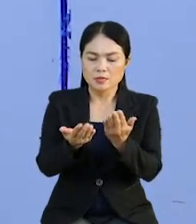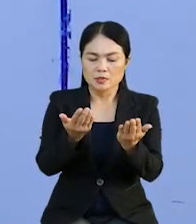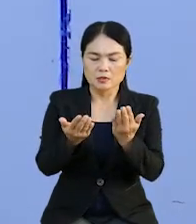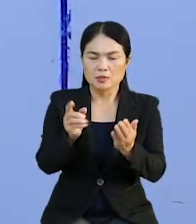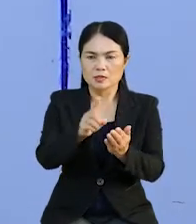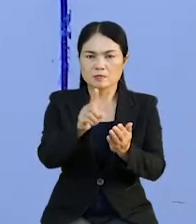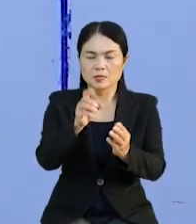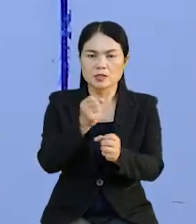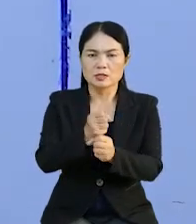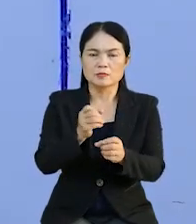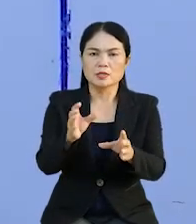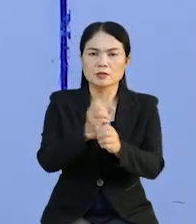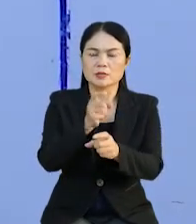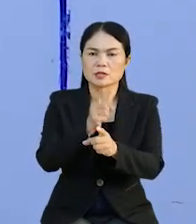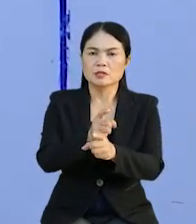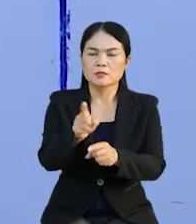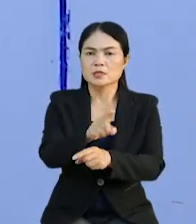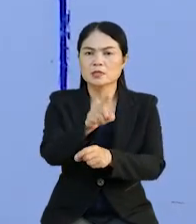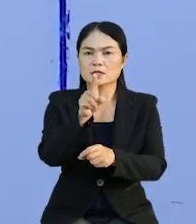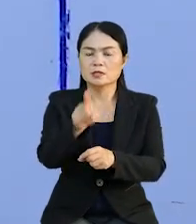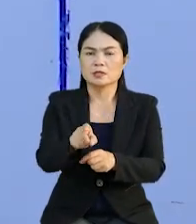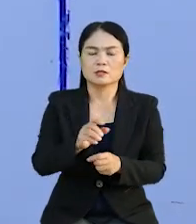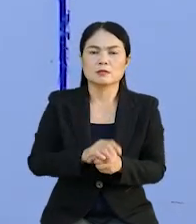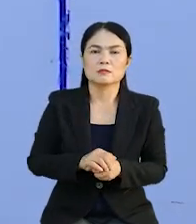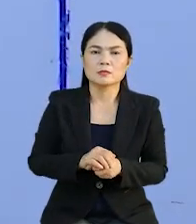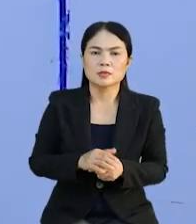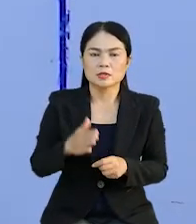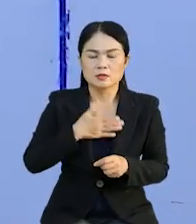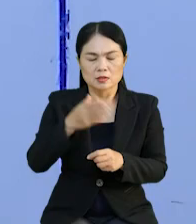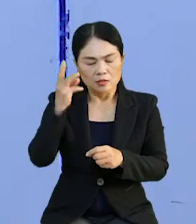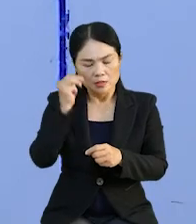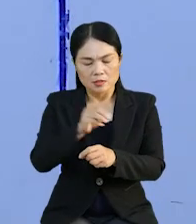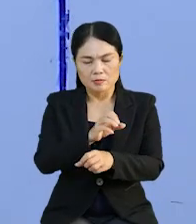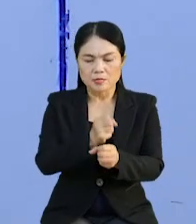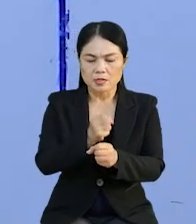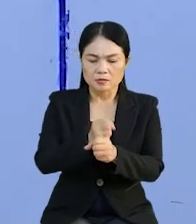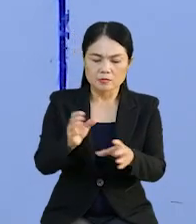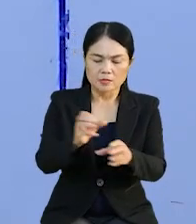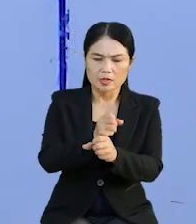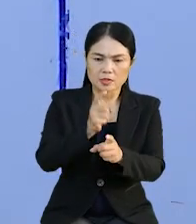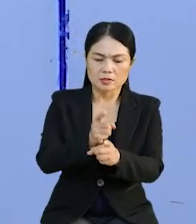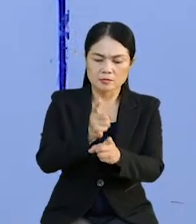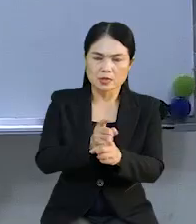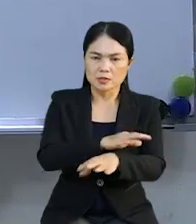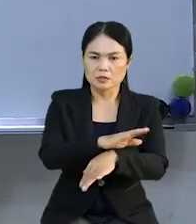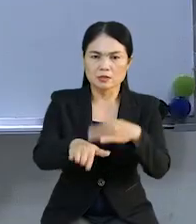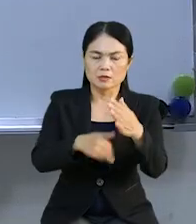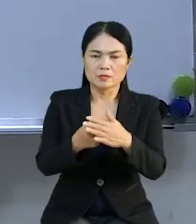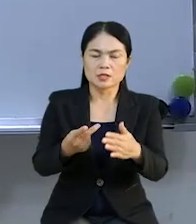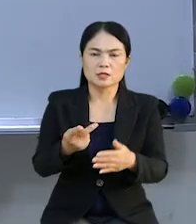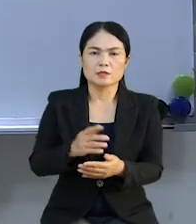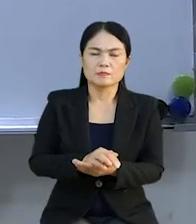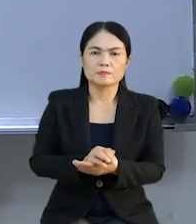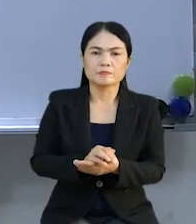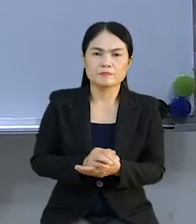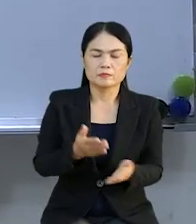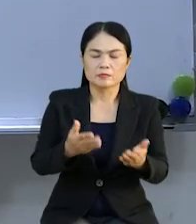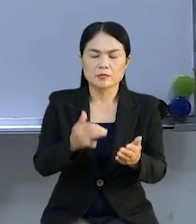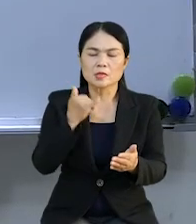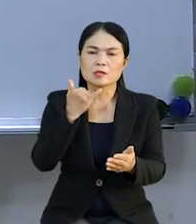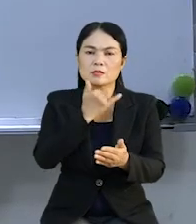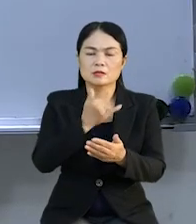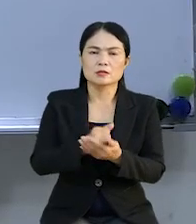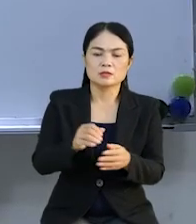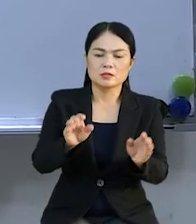លតើកូនធ្វើបានត្រឹមត្រូវដែរឬទេលោកគ្រូសង្ឃឹមថាកូនធ្វើបានត្រឹមត្រូវទាំងអស់គ្នាណាហើយបើមានកំហុស